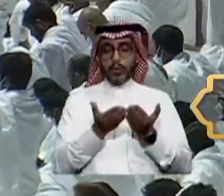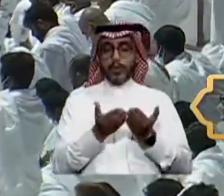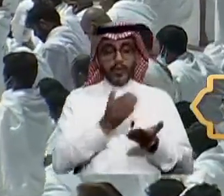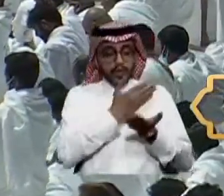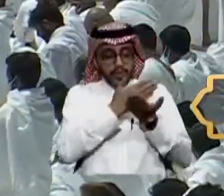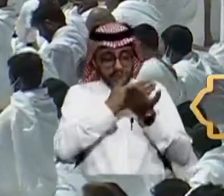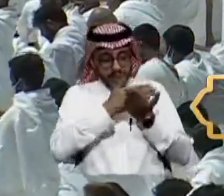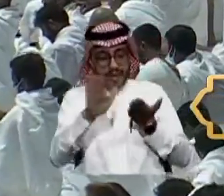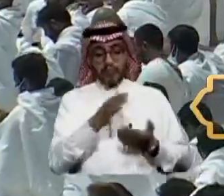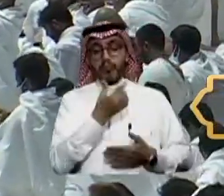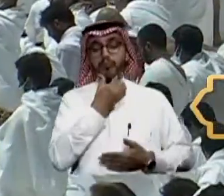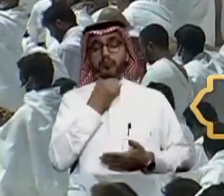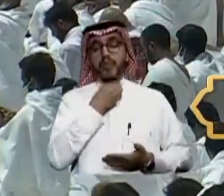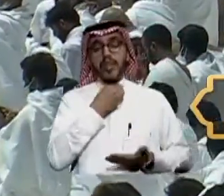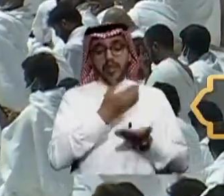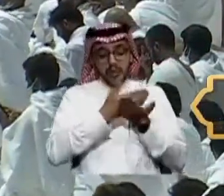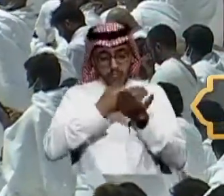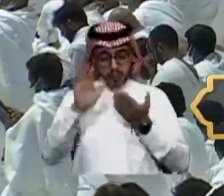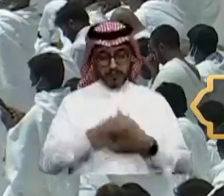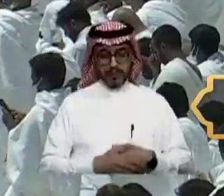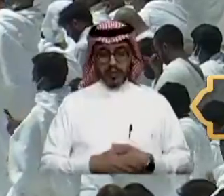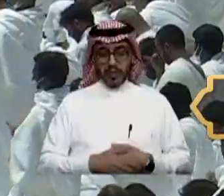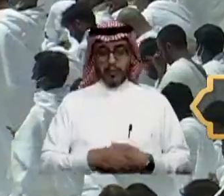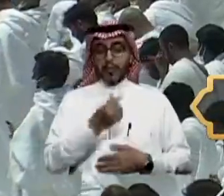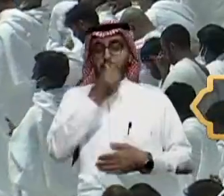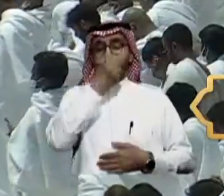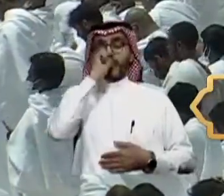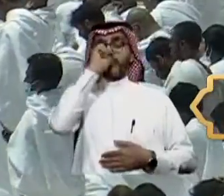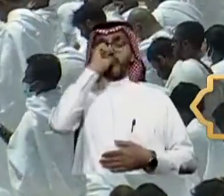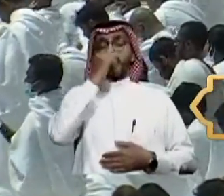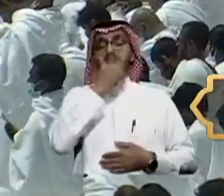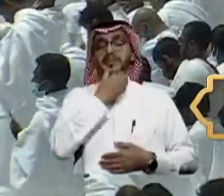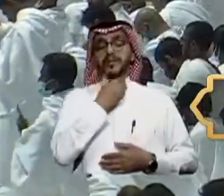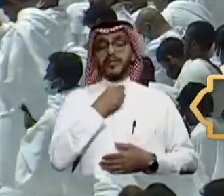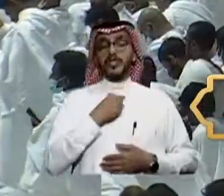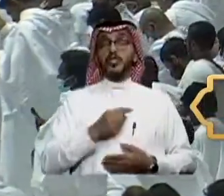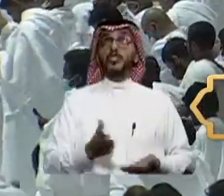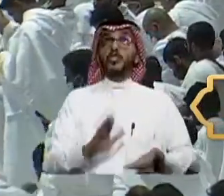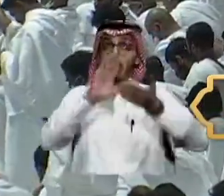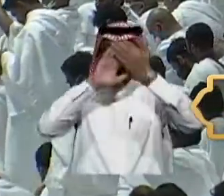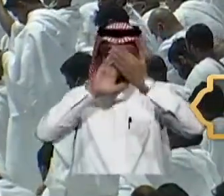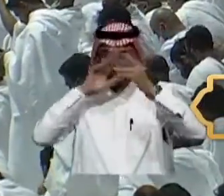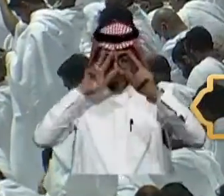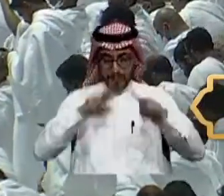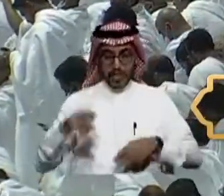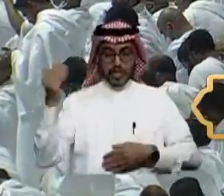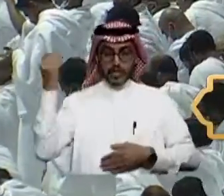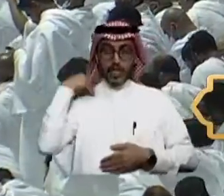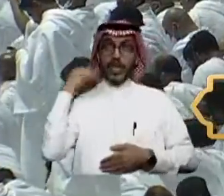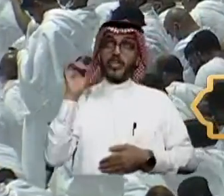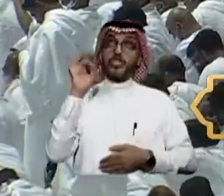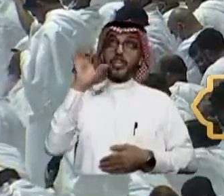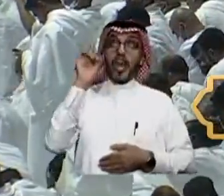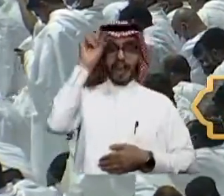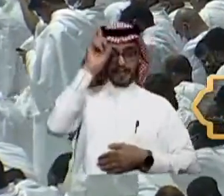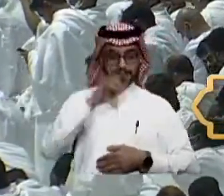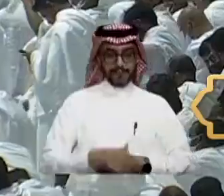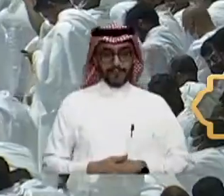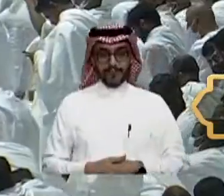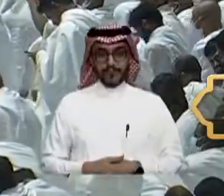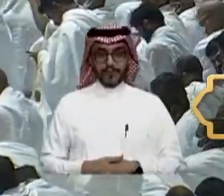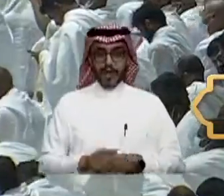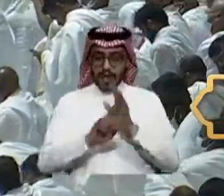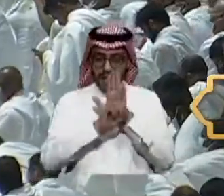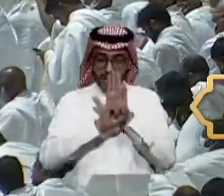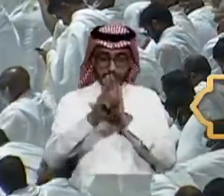ذهب الظما ذهب الظما وابتلت العروق وثبت الاجر ان شاء الله تعالى